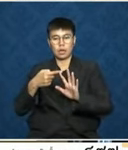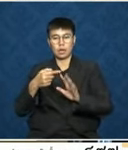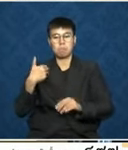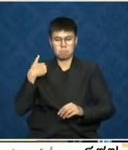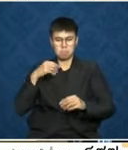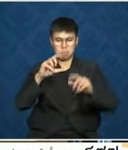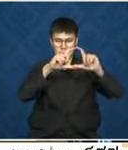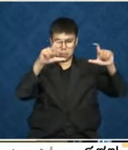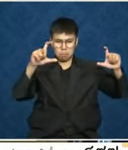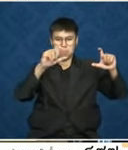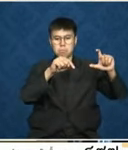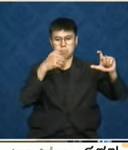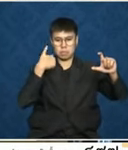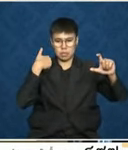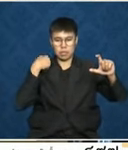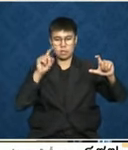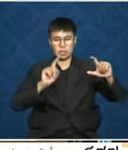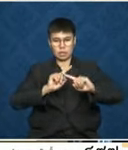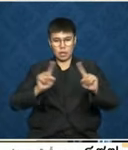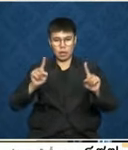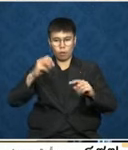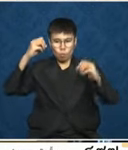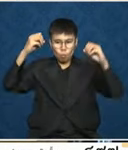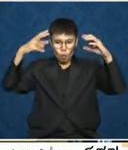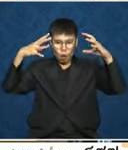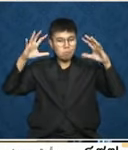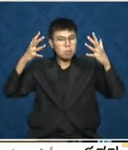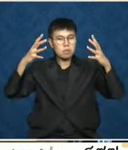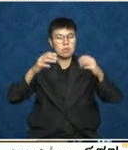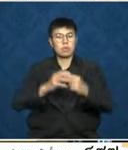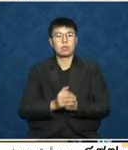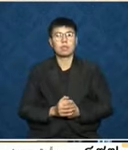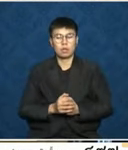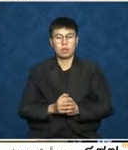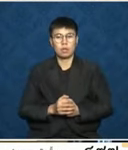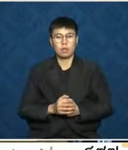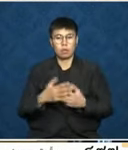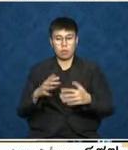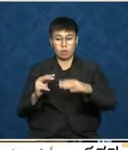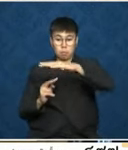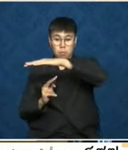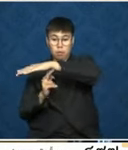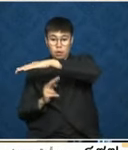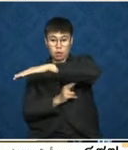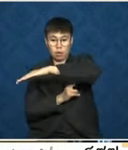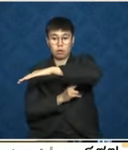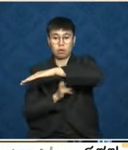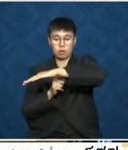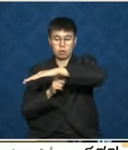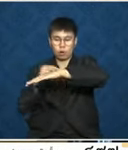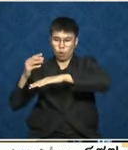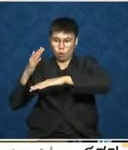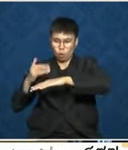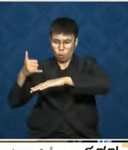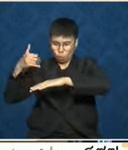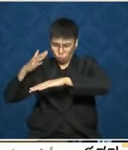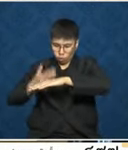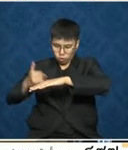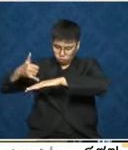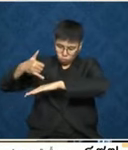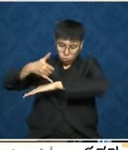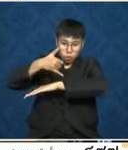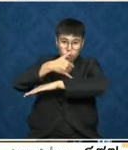สถานีนึงไปอีกสถานีนึงนั้นยังไม่มีไวไฟสองสว่างนอกจากนั้นค่ะสะพานลอยที่ให้คนข้ามถนนนะคะช่วงต่อ